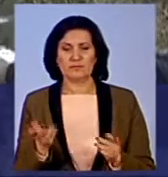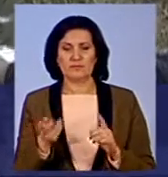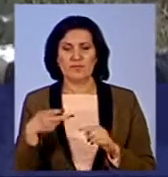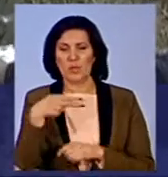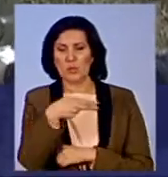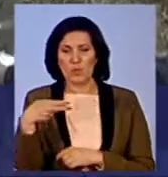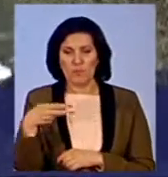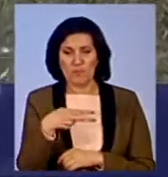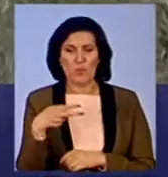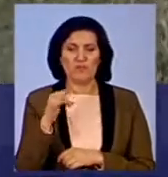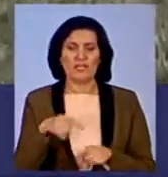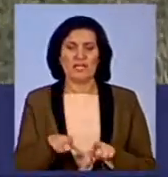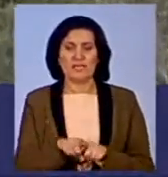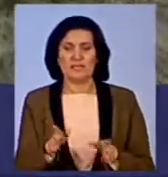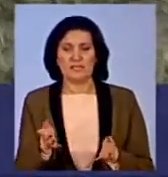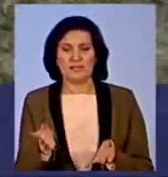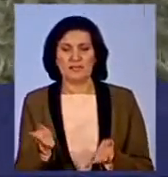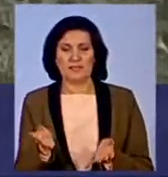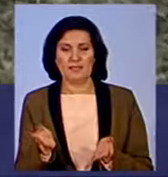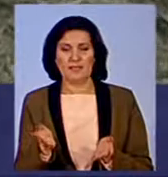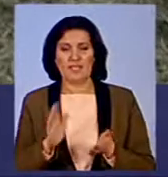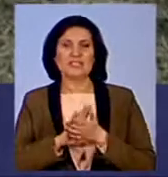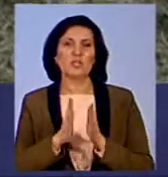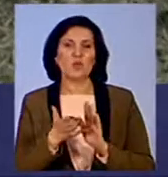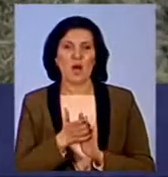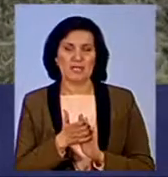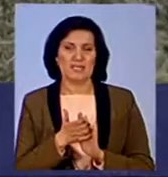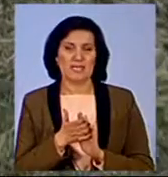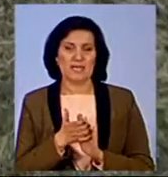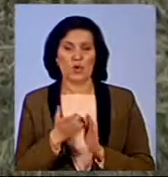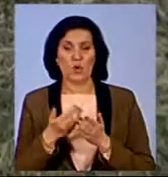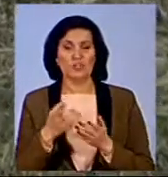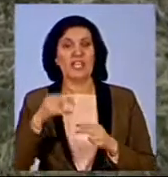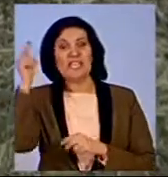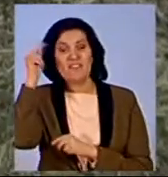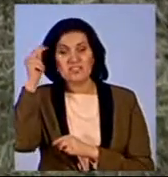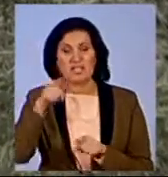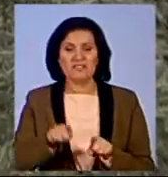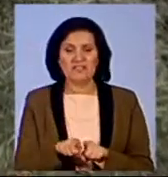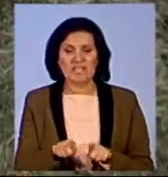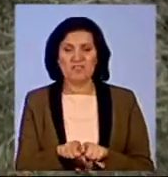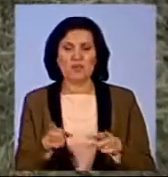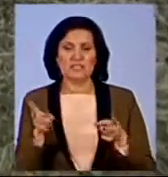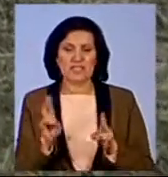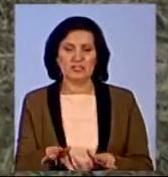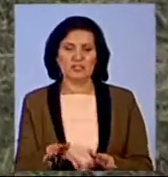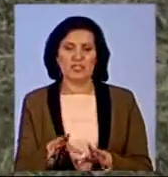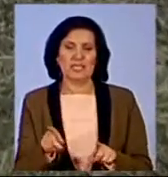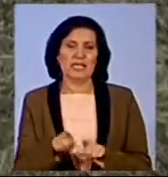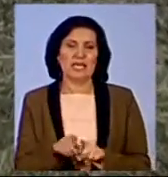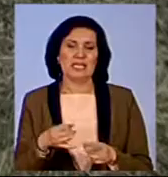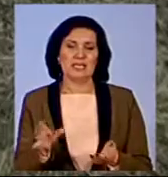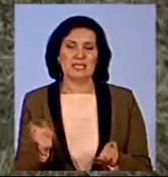другий поверх і така ситуація, що склалася, хоча вона і навчальна, але все рівно залишає